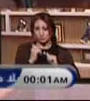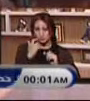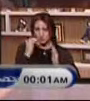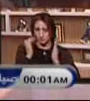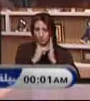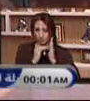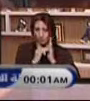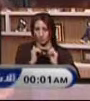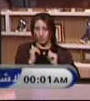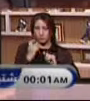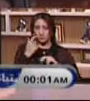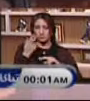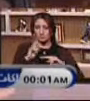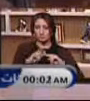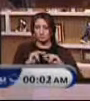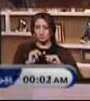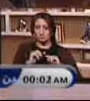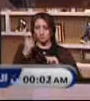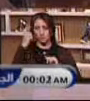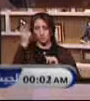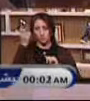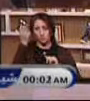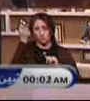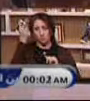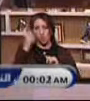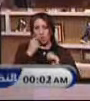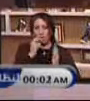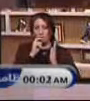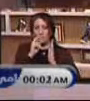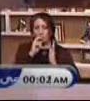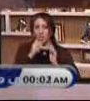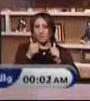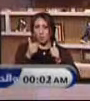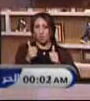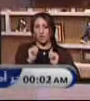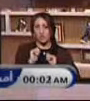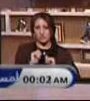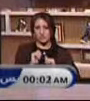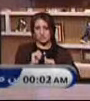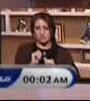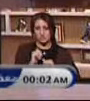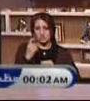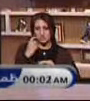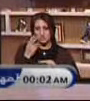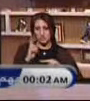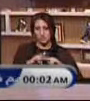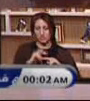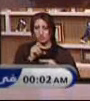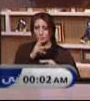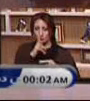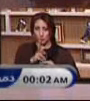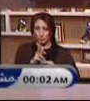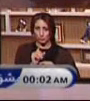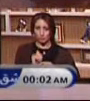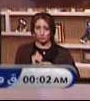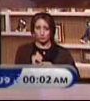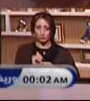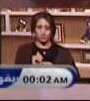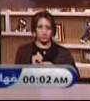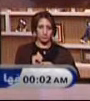فيه للأدب، يجيب الشعراء ويقول كلام طيب. فواحد ذكر أمامه معلقة طرف ابن العبد. طرف